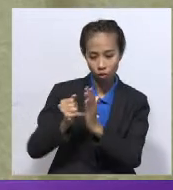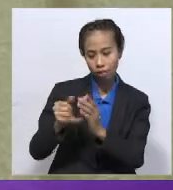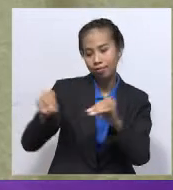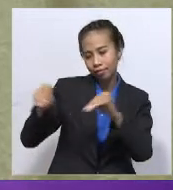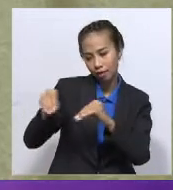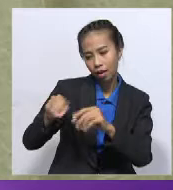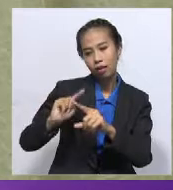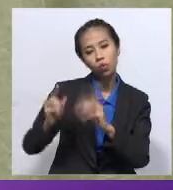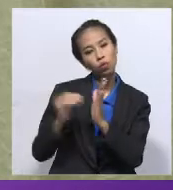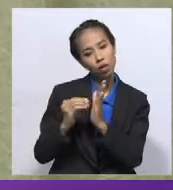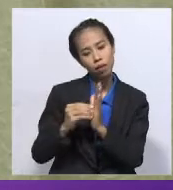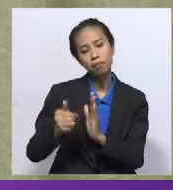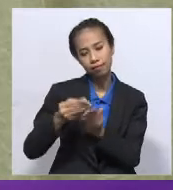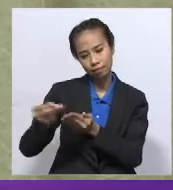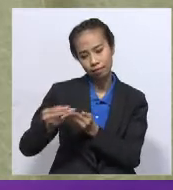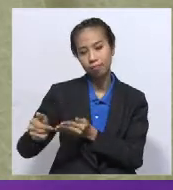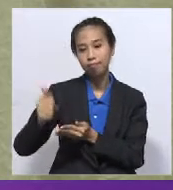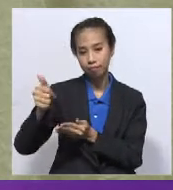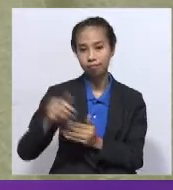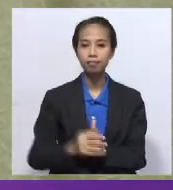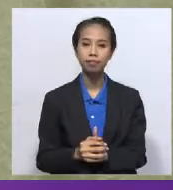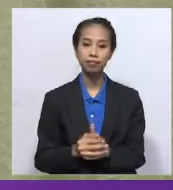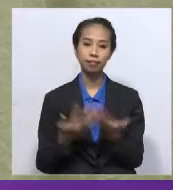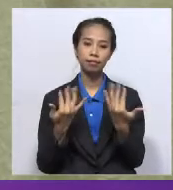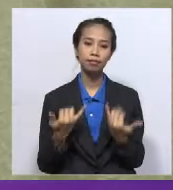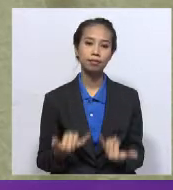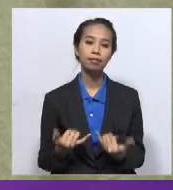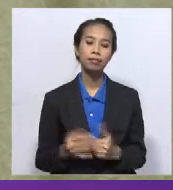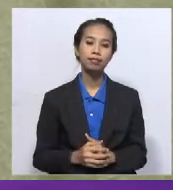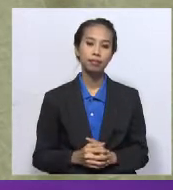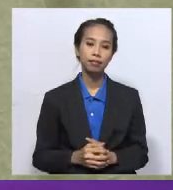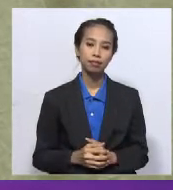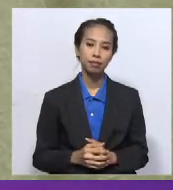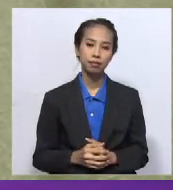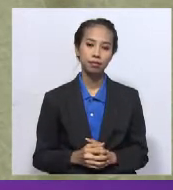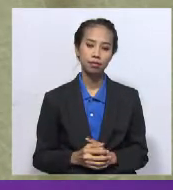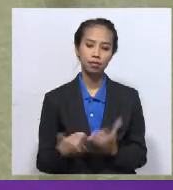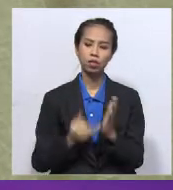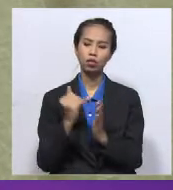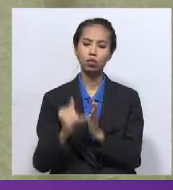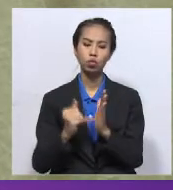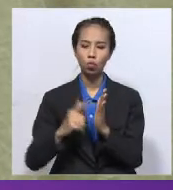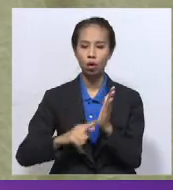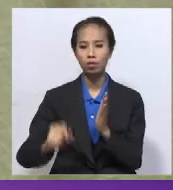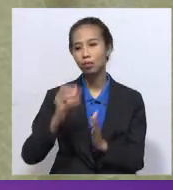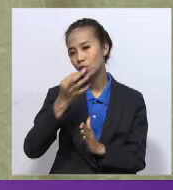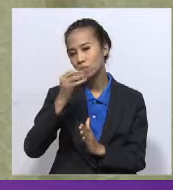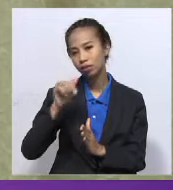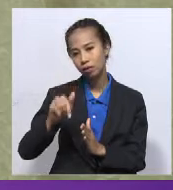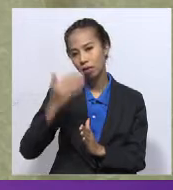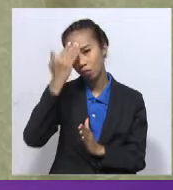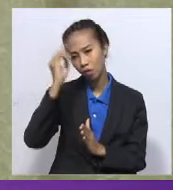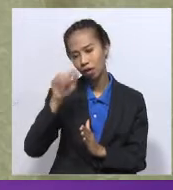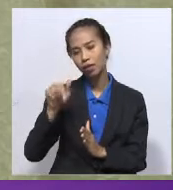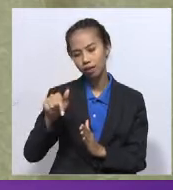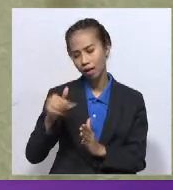ข้างเคียงหรือกรุงเทพมหานครทั้งหมดทั้งสิ้นล้วนมาจากจังหวัดสมุทรสาครด้วยโลเคชั่นที่ผ